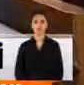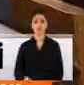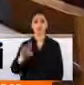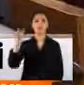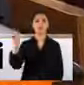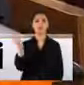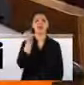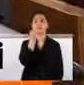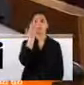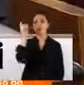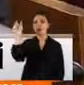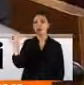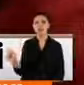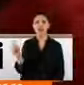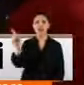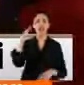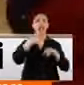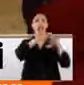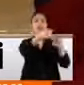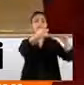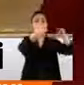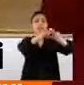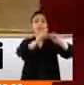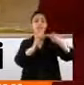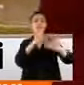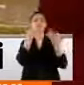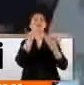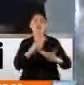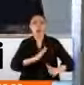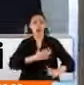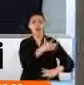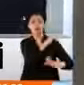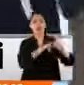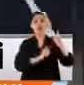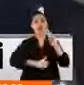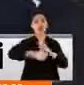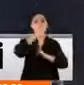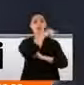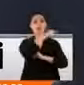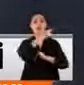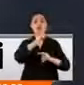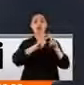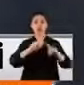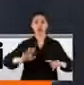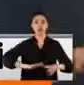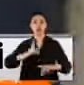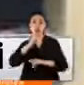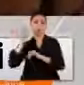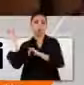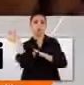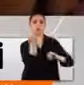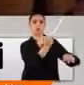MHP lideri Devlet Bahçeli, HDP'nin kapatılmasına karşı çıkan CHP Genel Başkanı Kemal Kılıçdaroğlu'na ateş